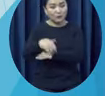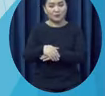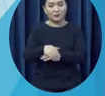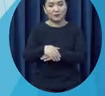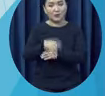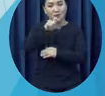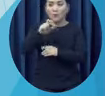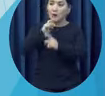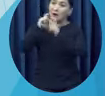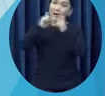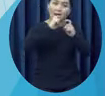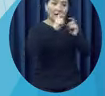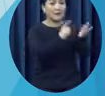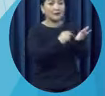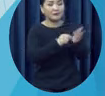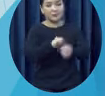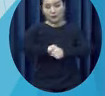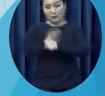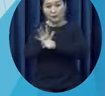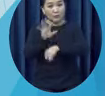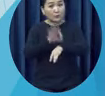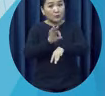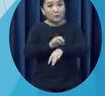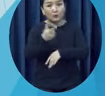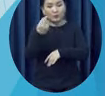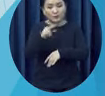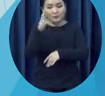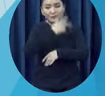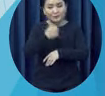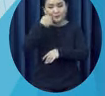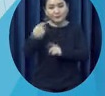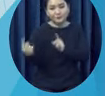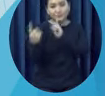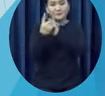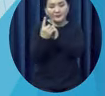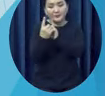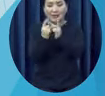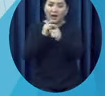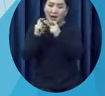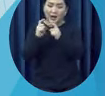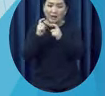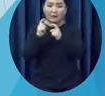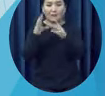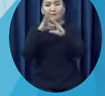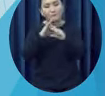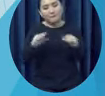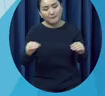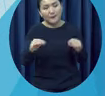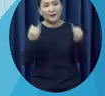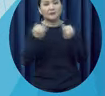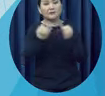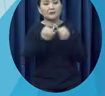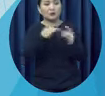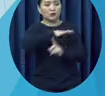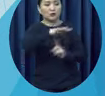харилцах хэрэгцээ их байдаг. Ялангуяа энэ ковидын үеэр яг амьдаар харилцах харилцаа их багассны холбогдлоогоор цахим орчны хэрэглээ бол